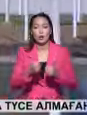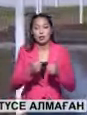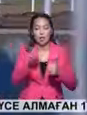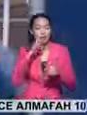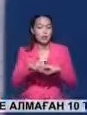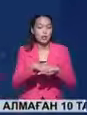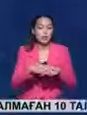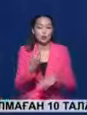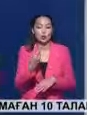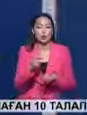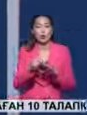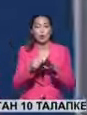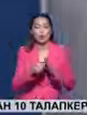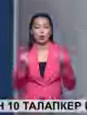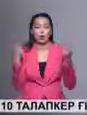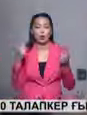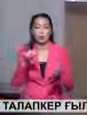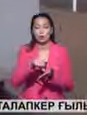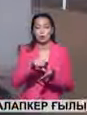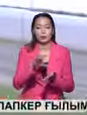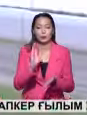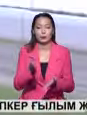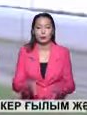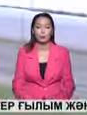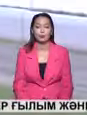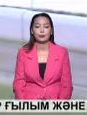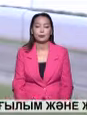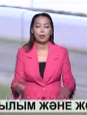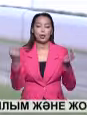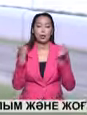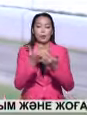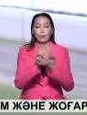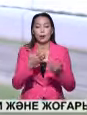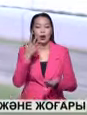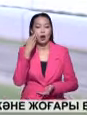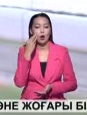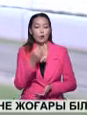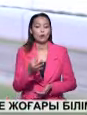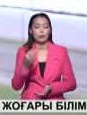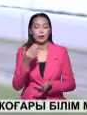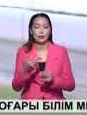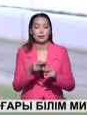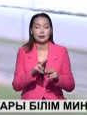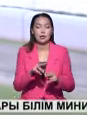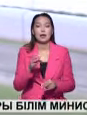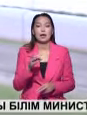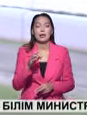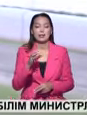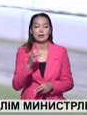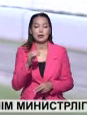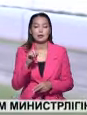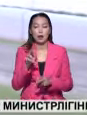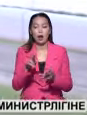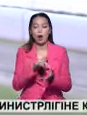намысын 216 спортшы қорғамақ. Көбінесе мына ат спорты түрлерінен Алматы облысы Еңбекшіқазақ ауданында дайындалған болатын. Ал